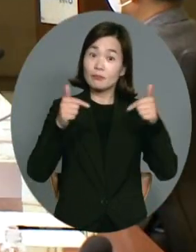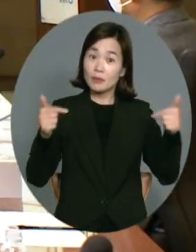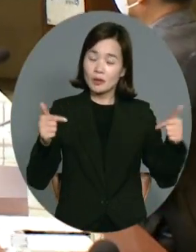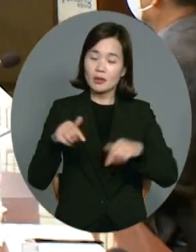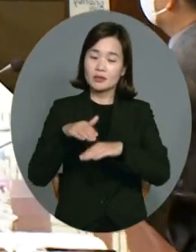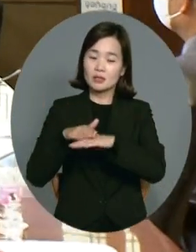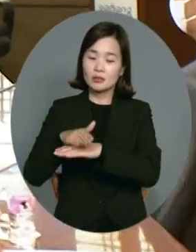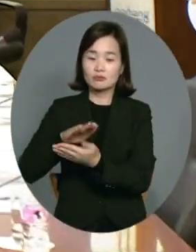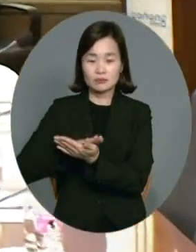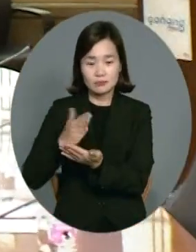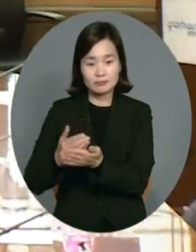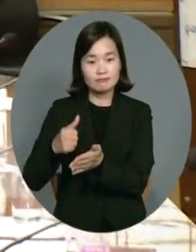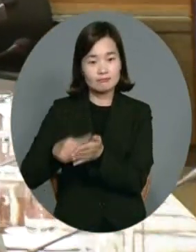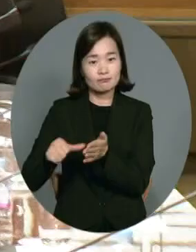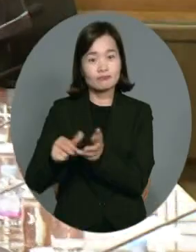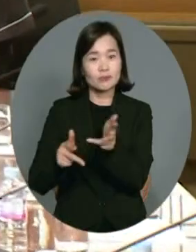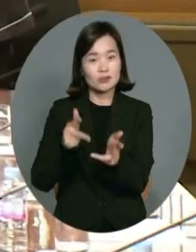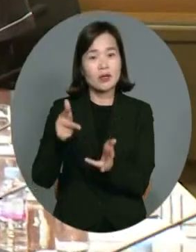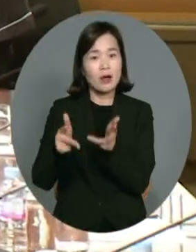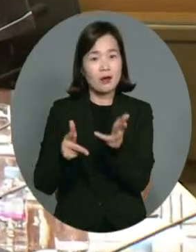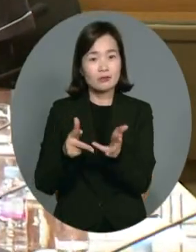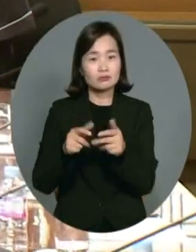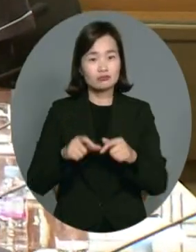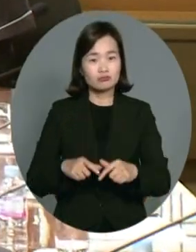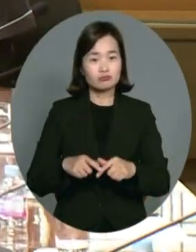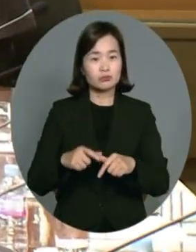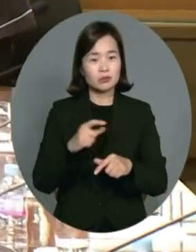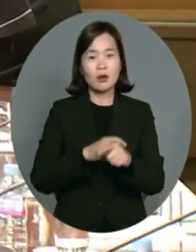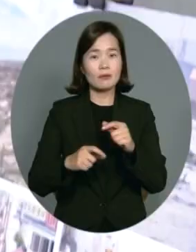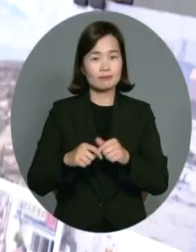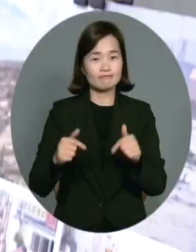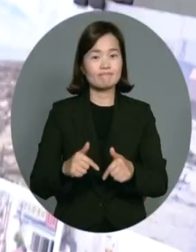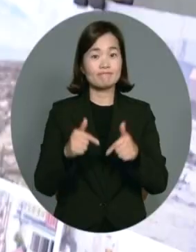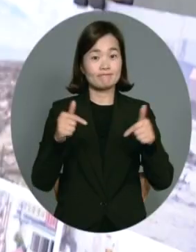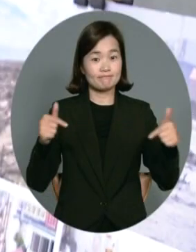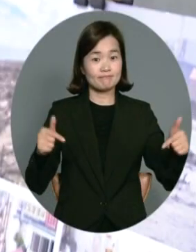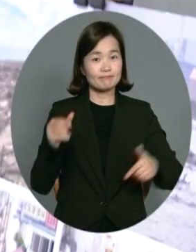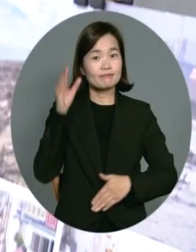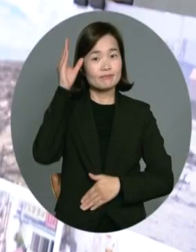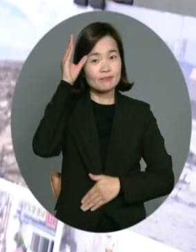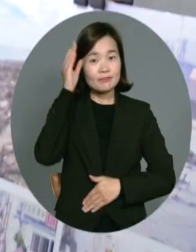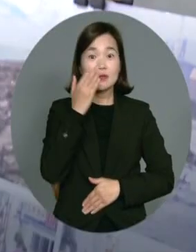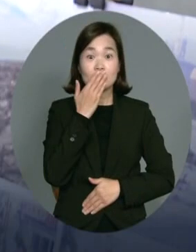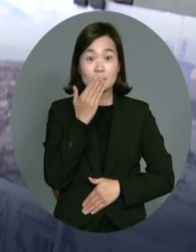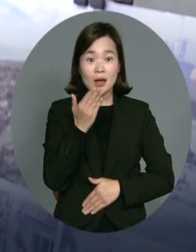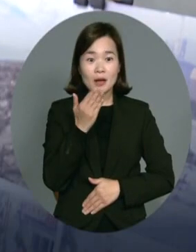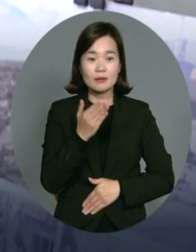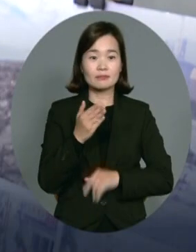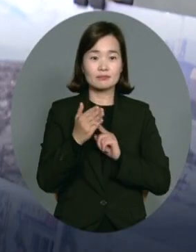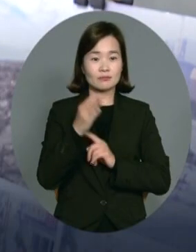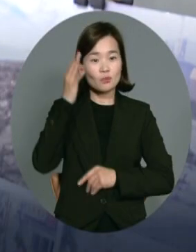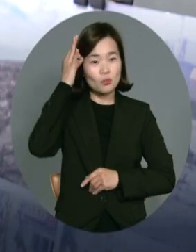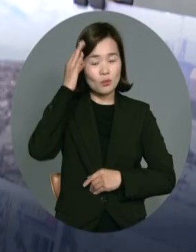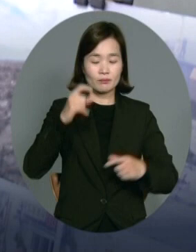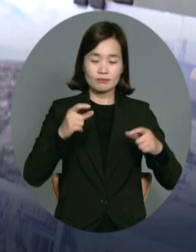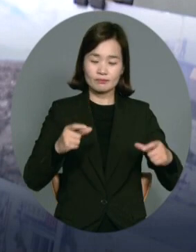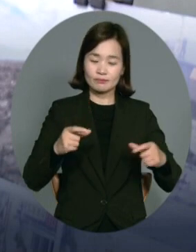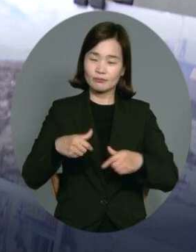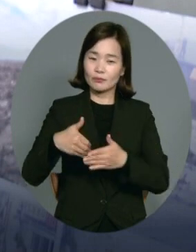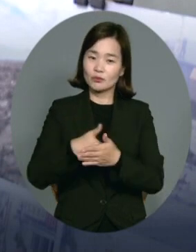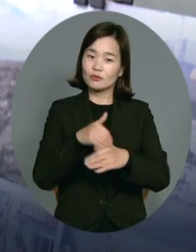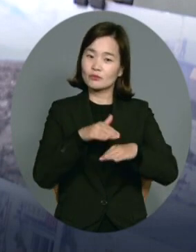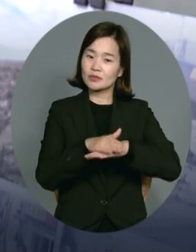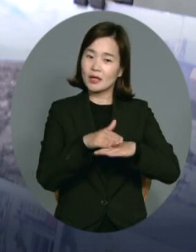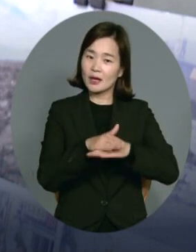자동차 수리 및 부품산업도 사업 영역 확장이 기대됩니다 우리 지역에 있는 중고차 업체들도 수출의 길이 열리고